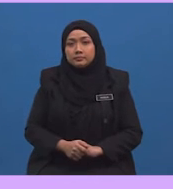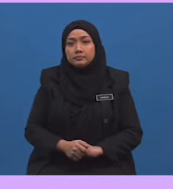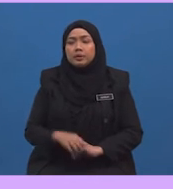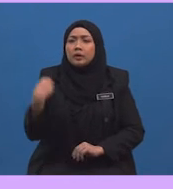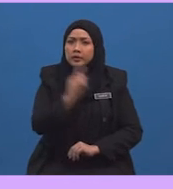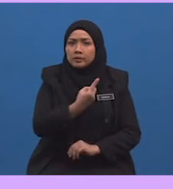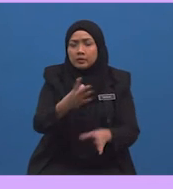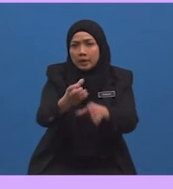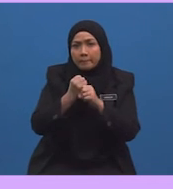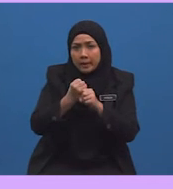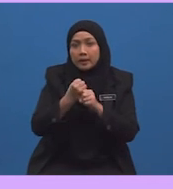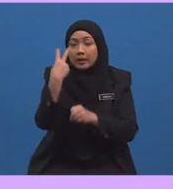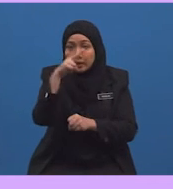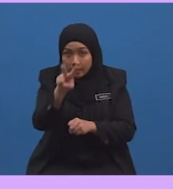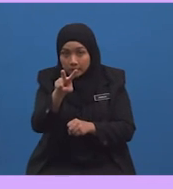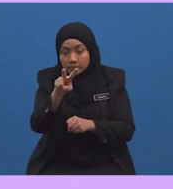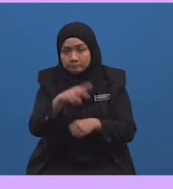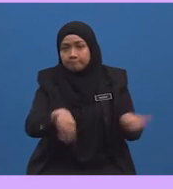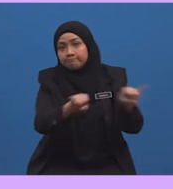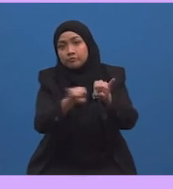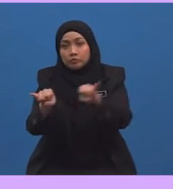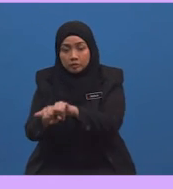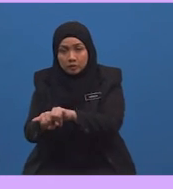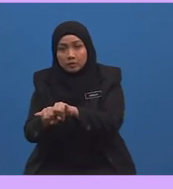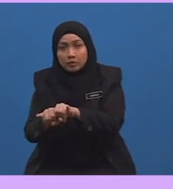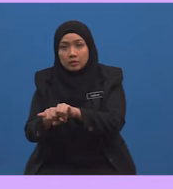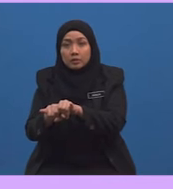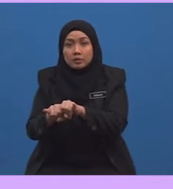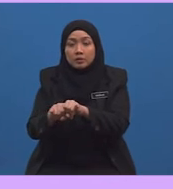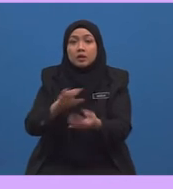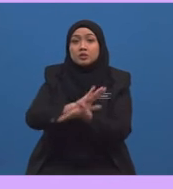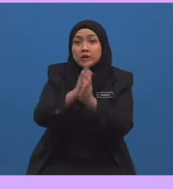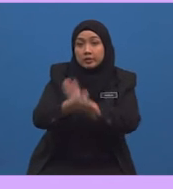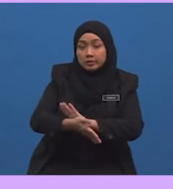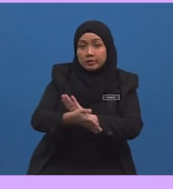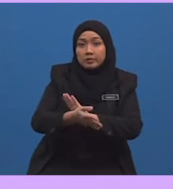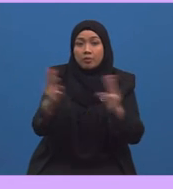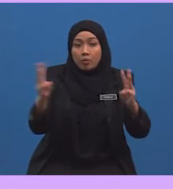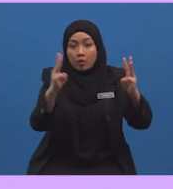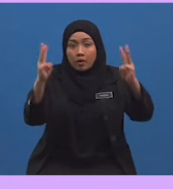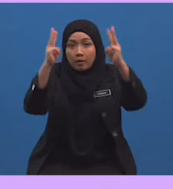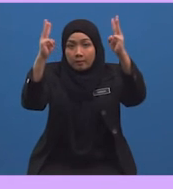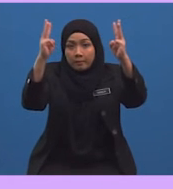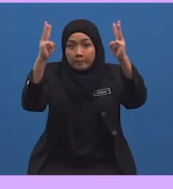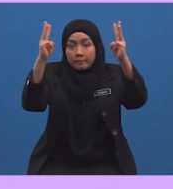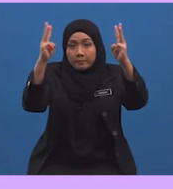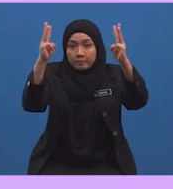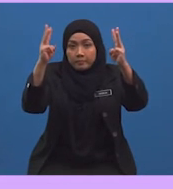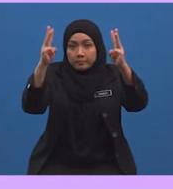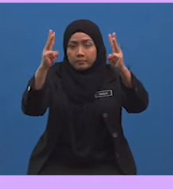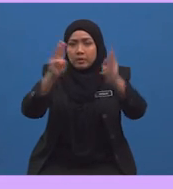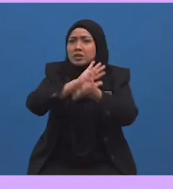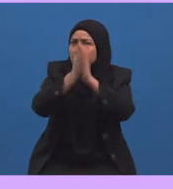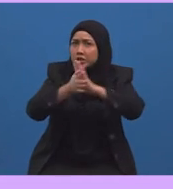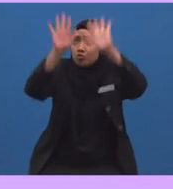Kita juga dapat melihat wang air yang terlalu banyak akan terkondensasi dan turun sebagai hujan. Hujan yang